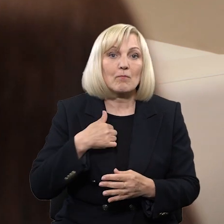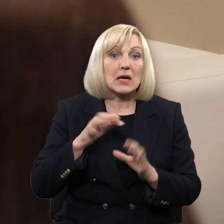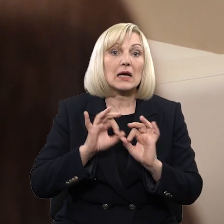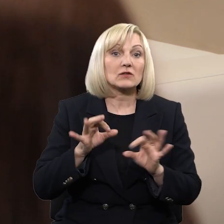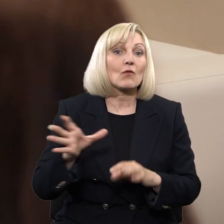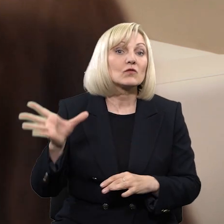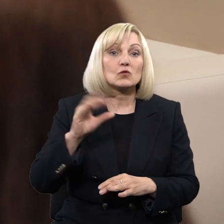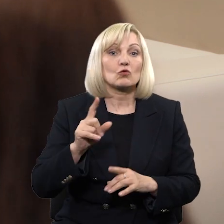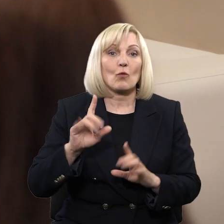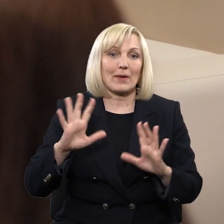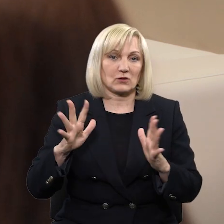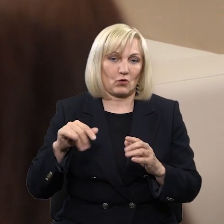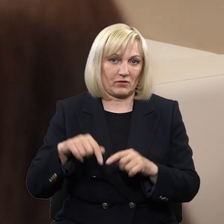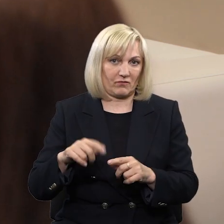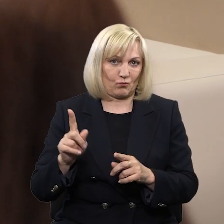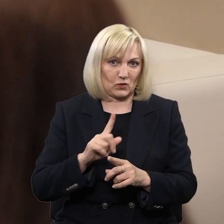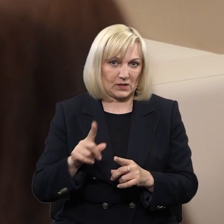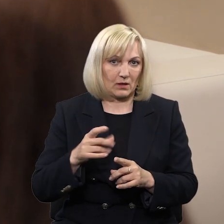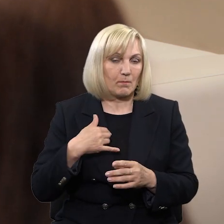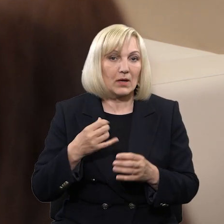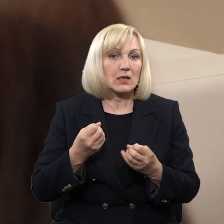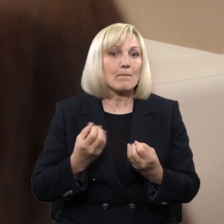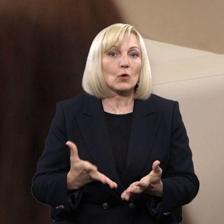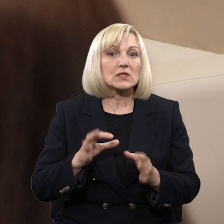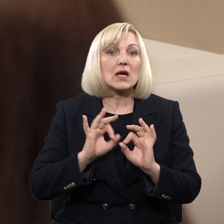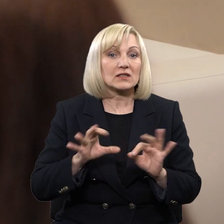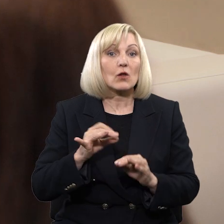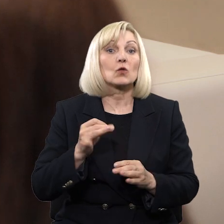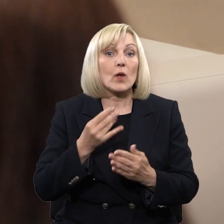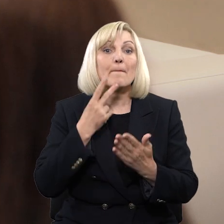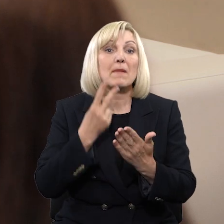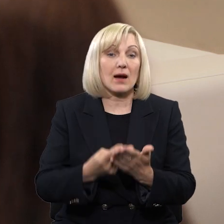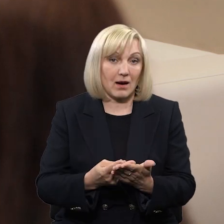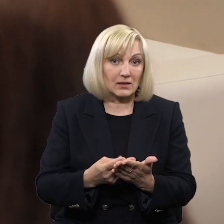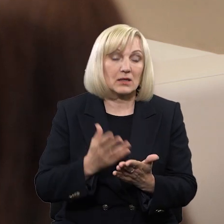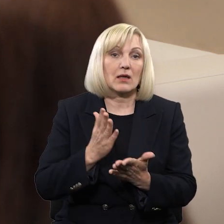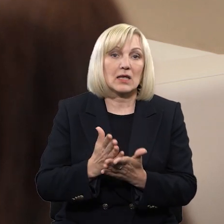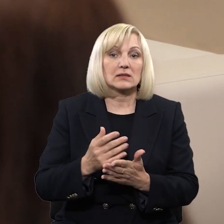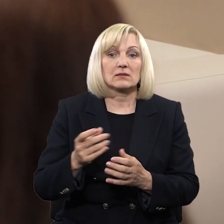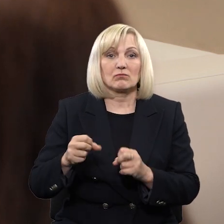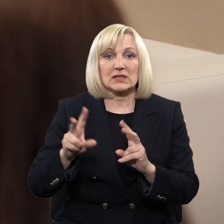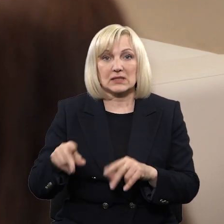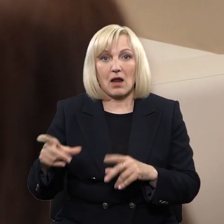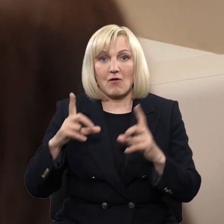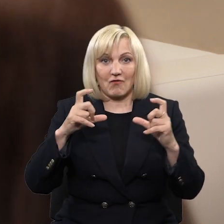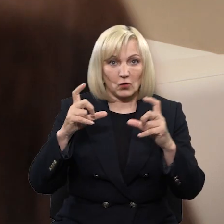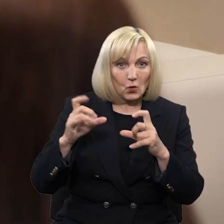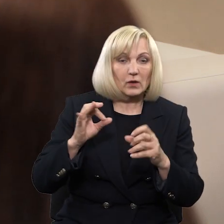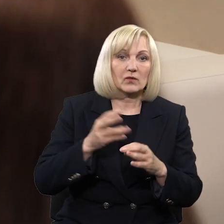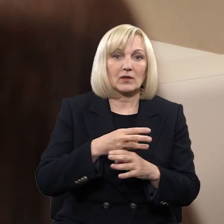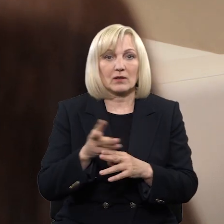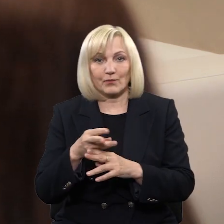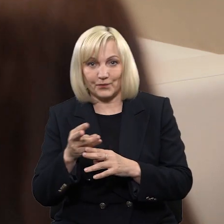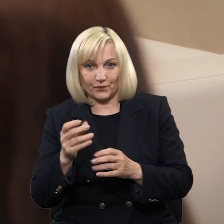рассказываем обо всем что происходит в музее и мы не просто это рассказываем и показываем поэтому у нас есть репортажный фотографы которые фотографируют